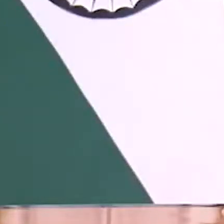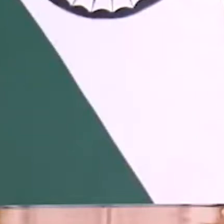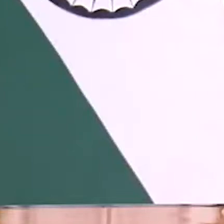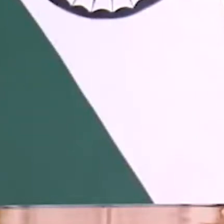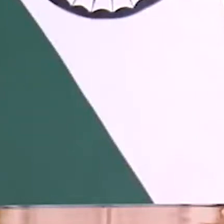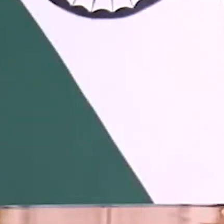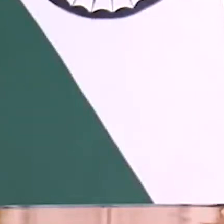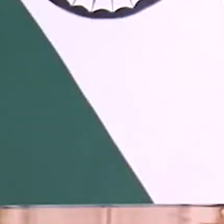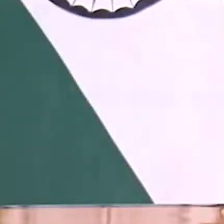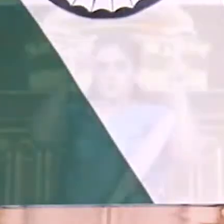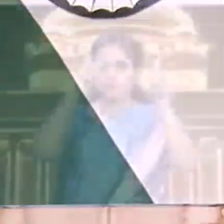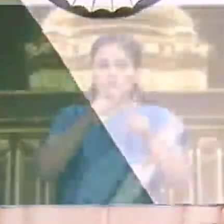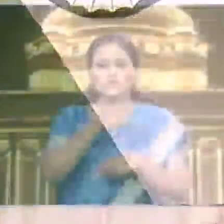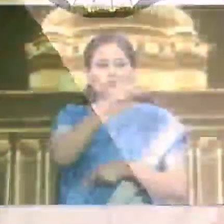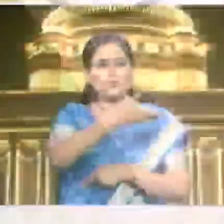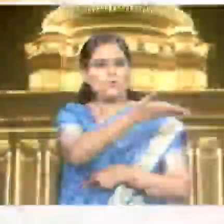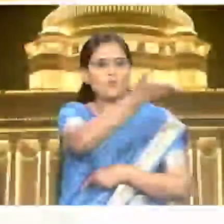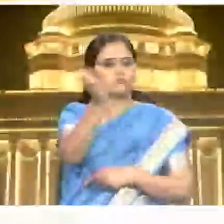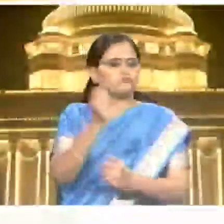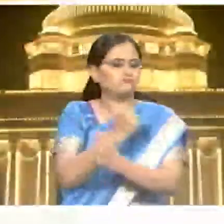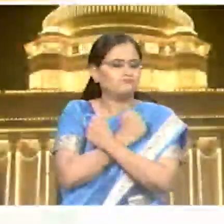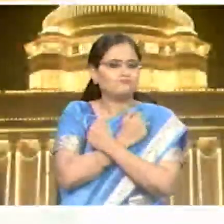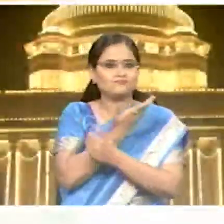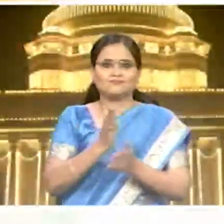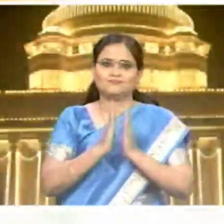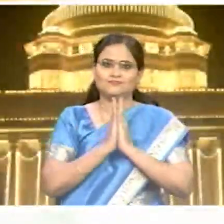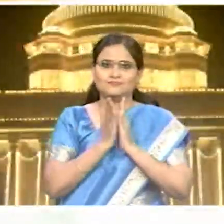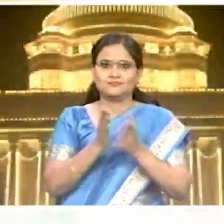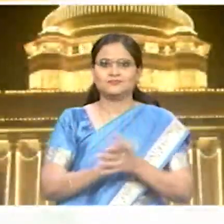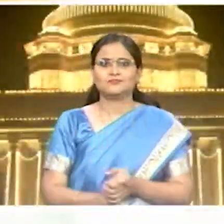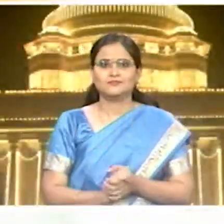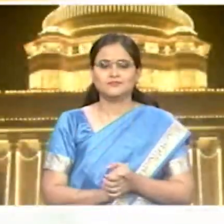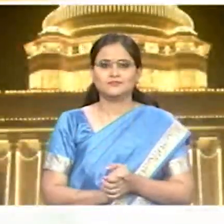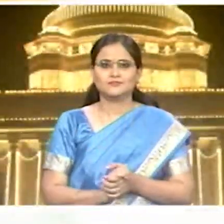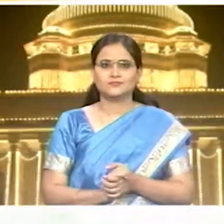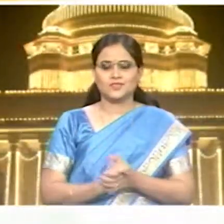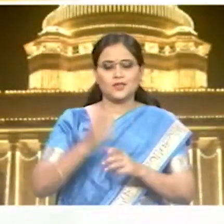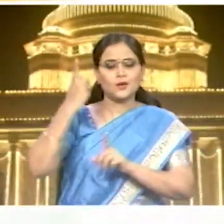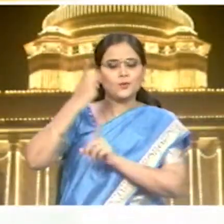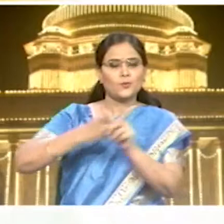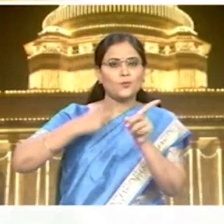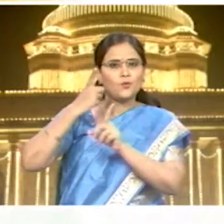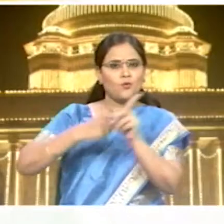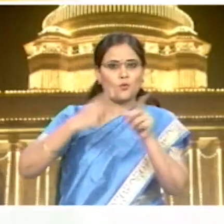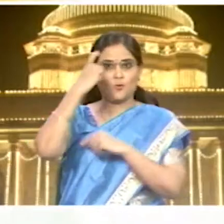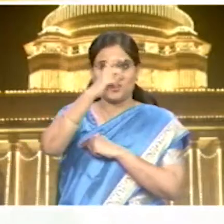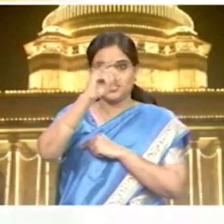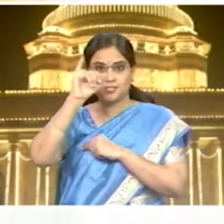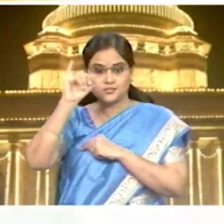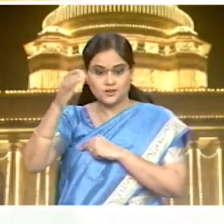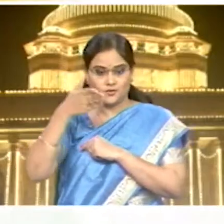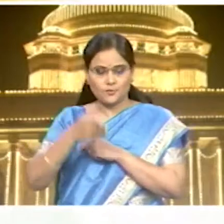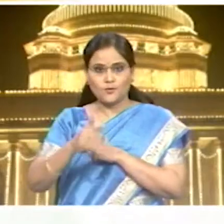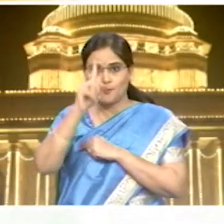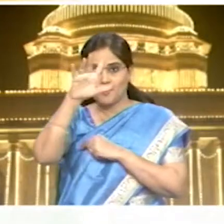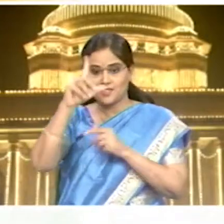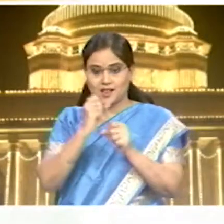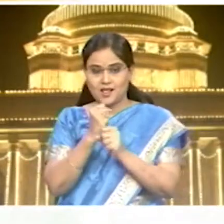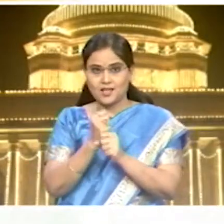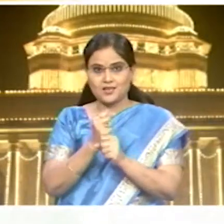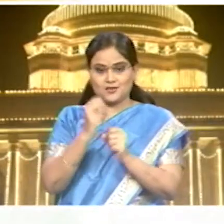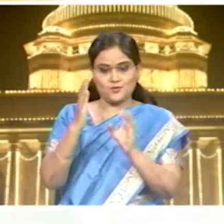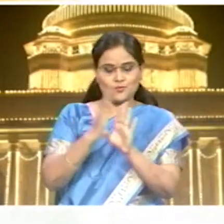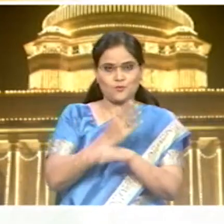मेरे प्यारे देशवासियों, नमस्कार। 76वें स्वाधीनता दिवस की पूर्व संध्या पर देश विदेश में